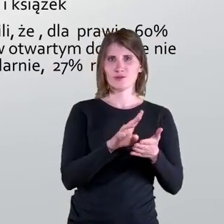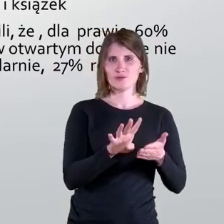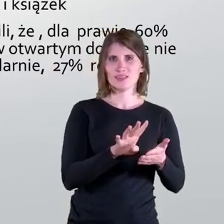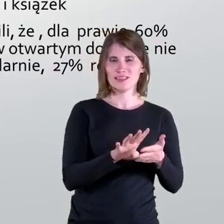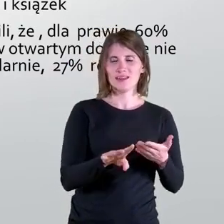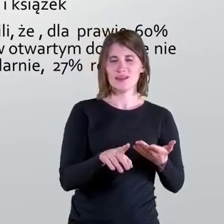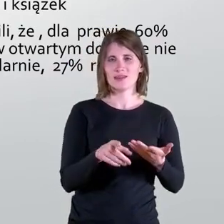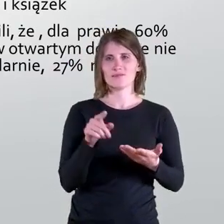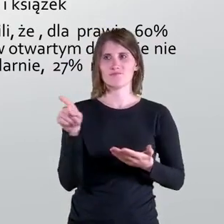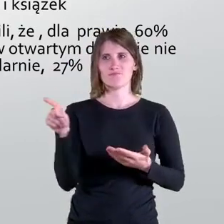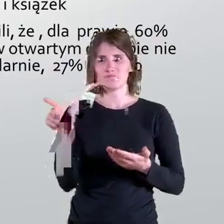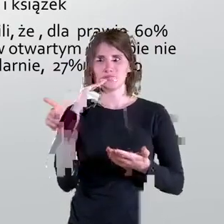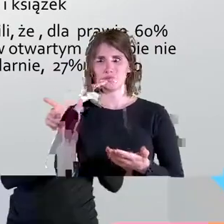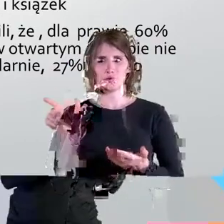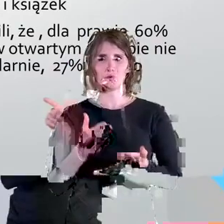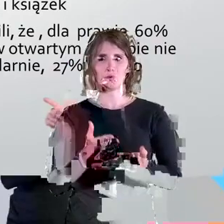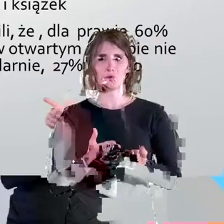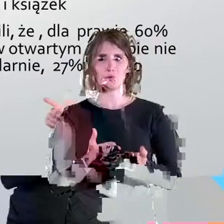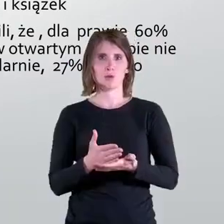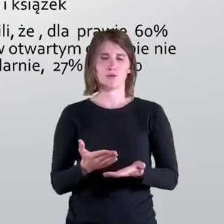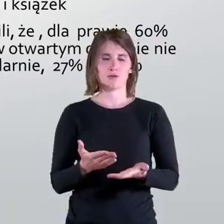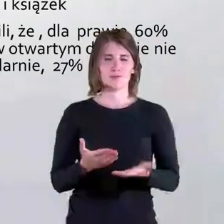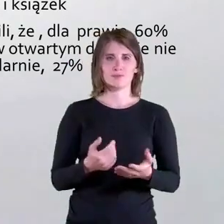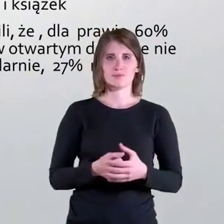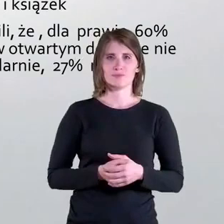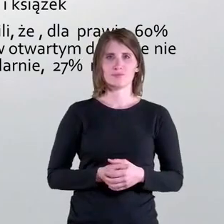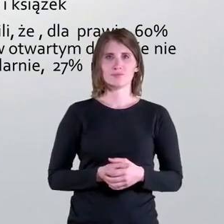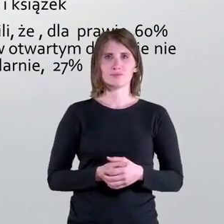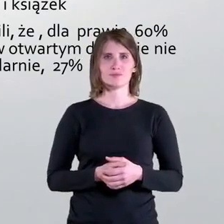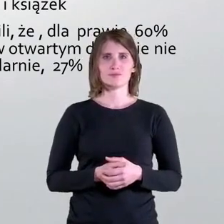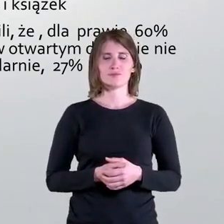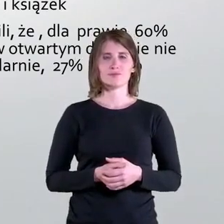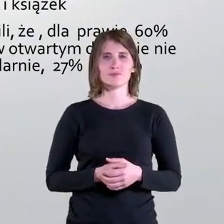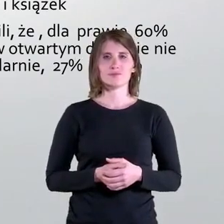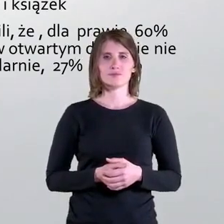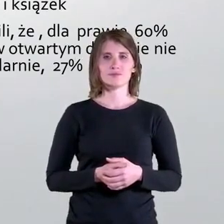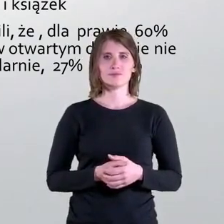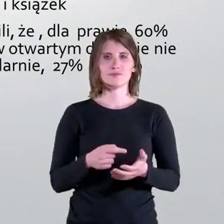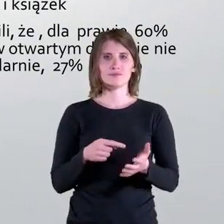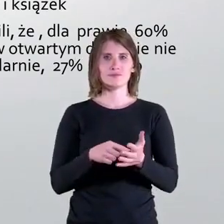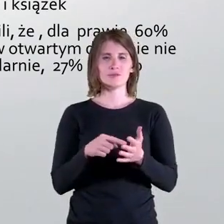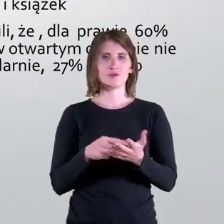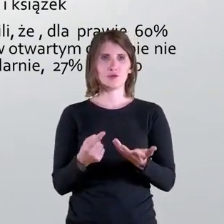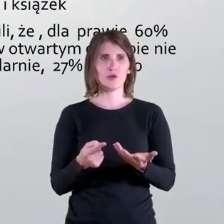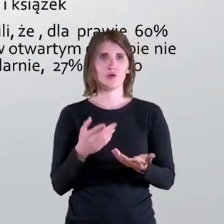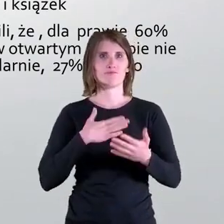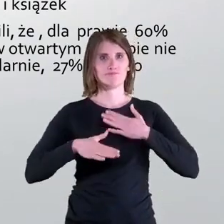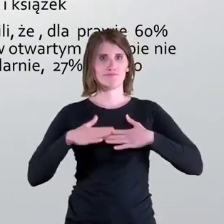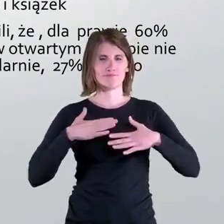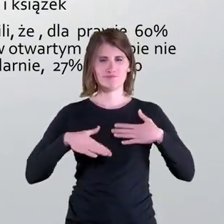to czy on został w taki sposób satysfakcjonujący